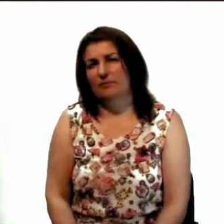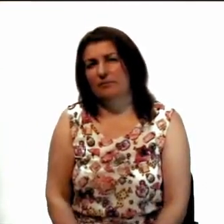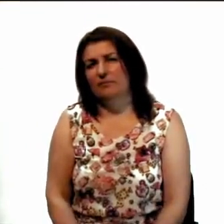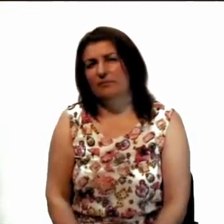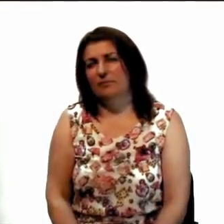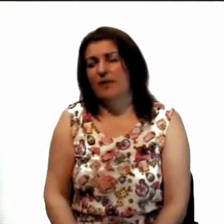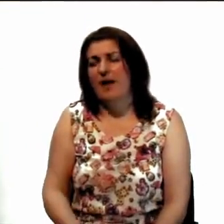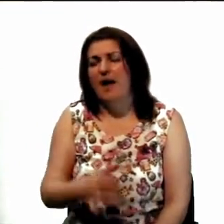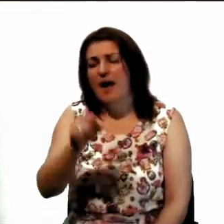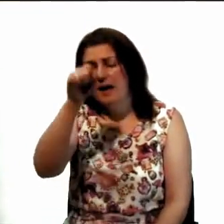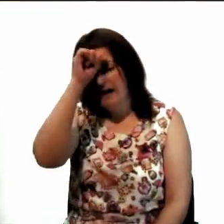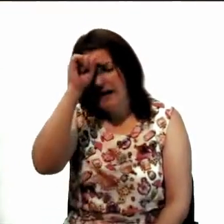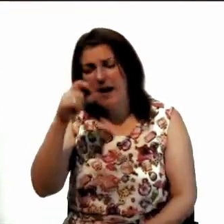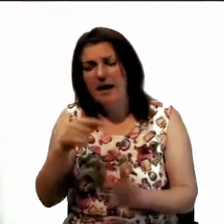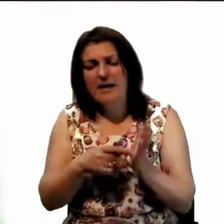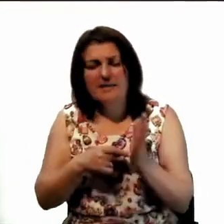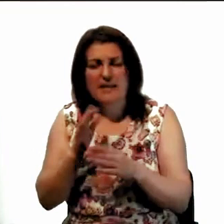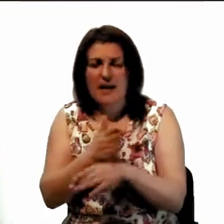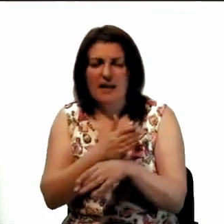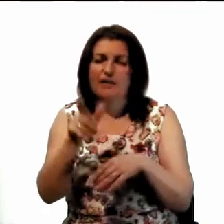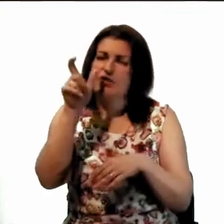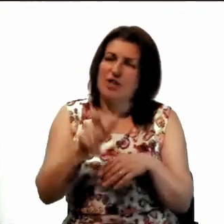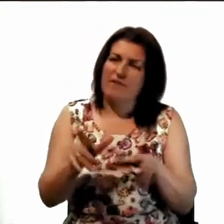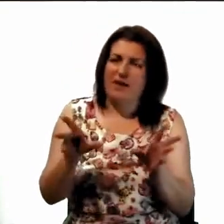смерть. Грех разделил человека с Богом.